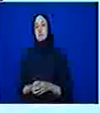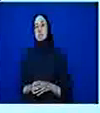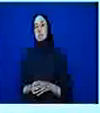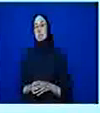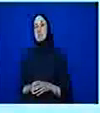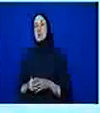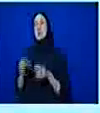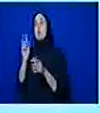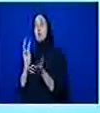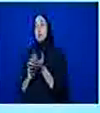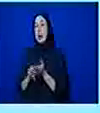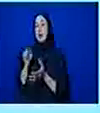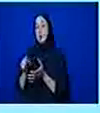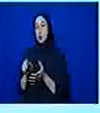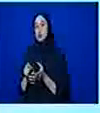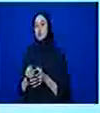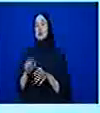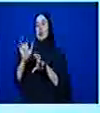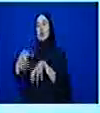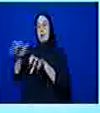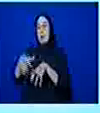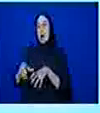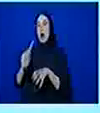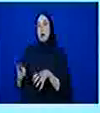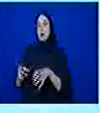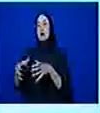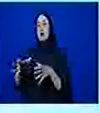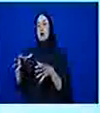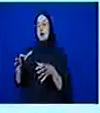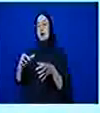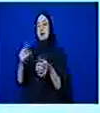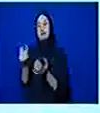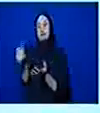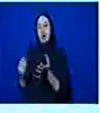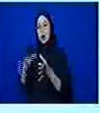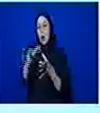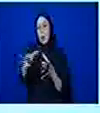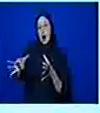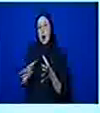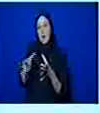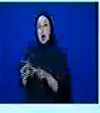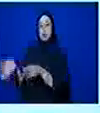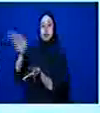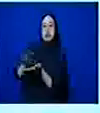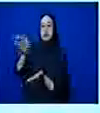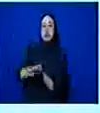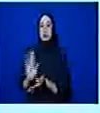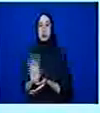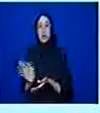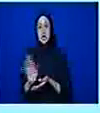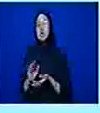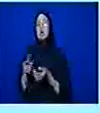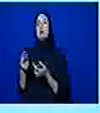persoalan-persoalan seperti tadi, lubang-lubang yang tidak ditutup, ya akhirnya dia lolos, dia tidak akan dikejar,